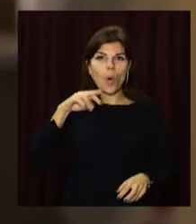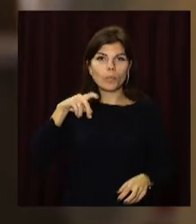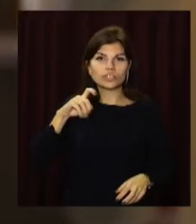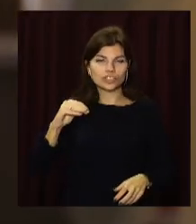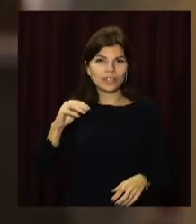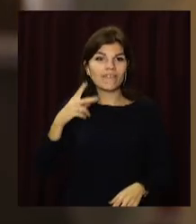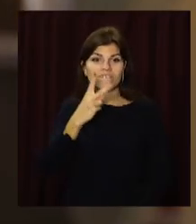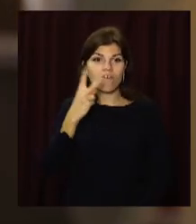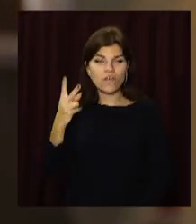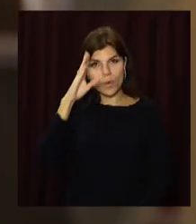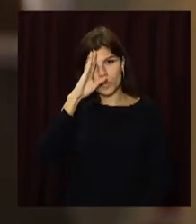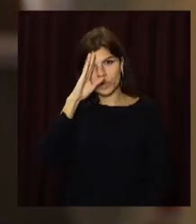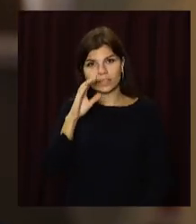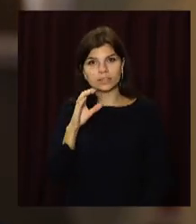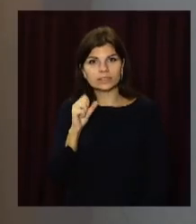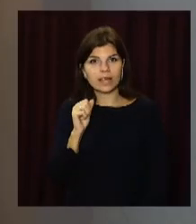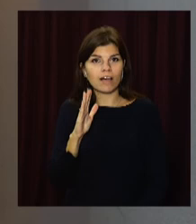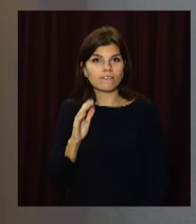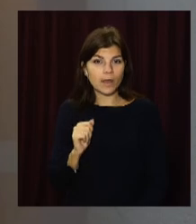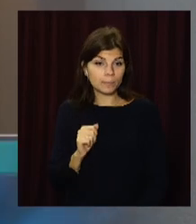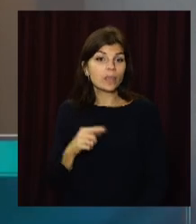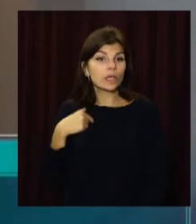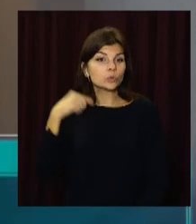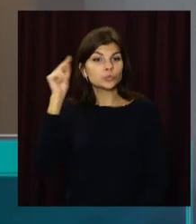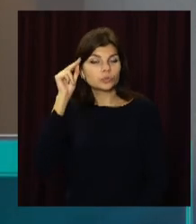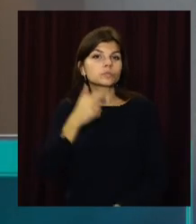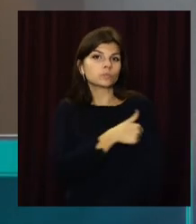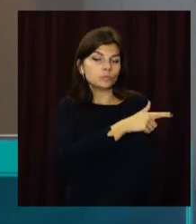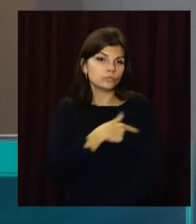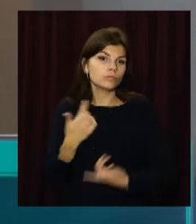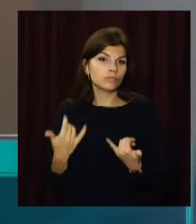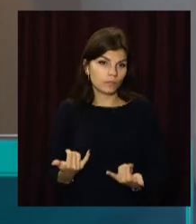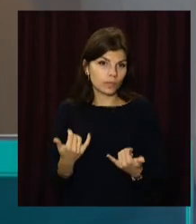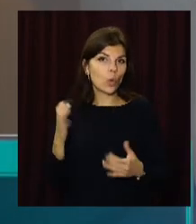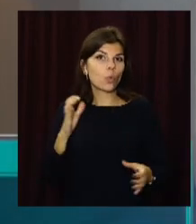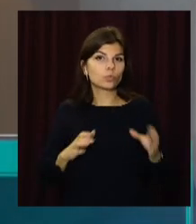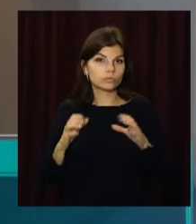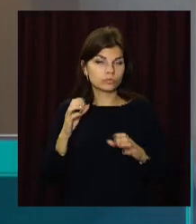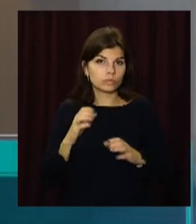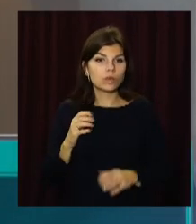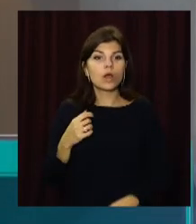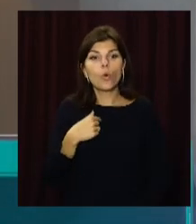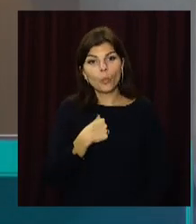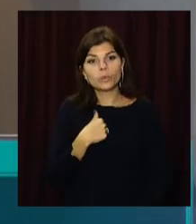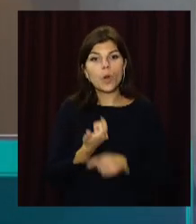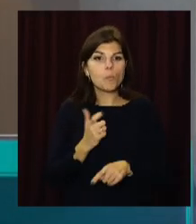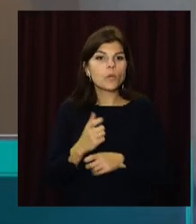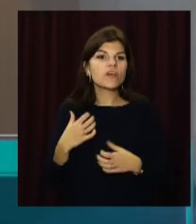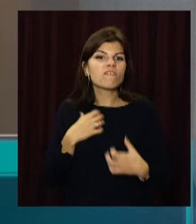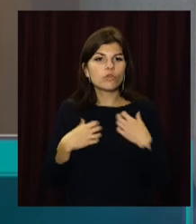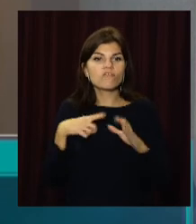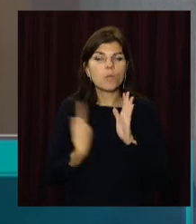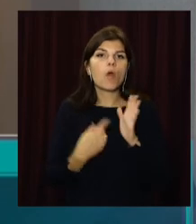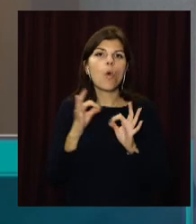ОПЗЖ 22-річний Сава Дімітров. Я учусь в медицинском университете, и меня больше волнуют